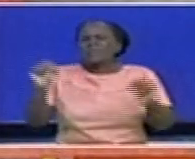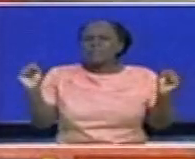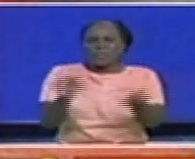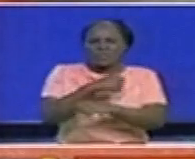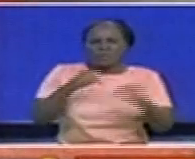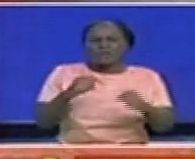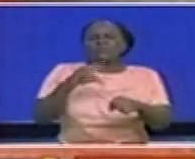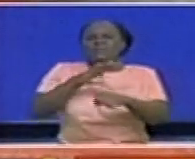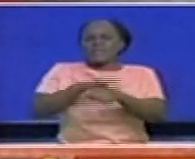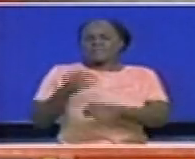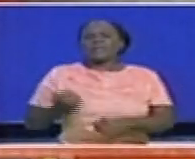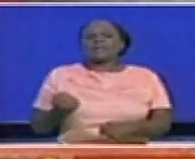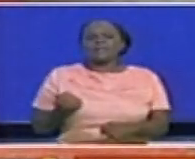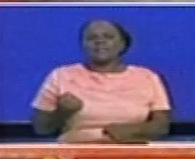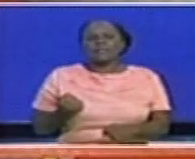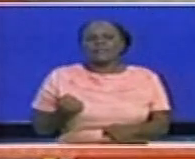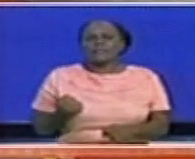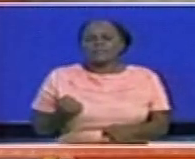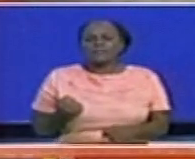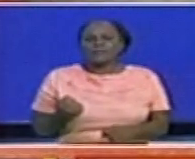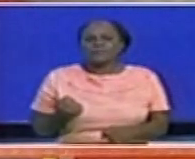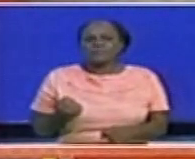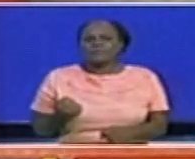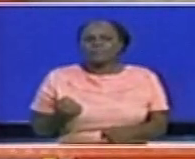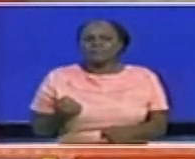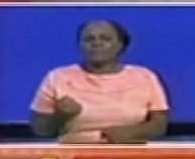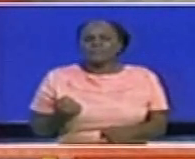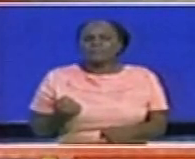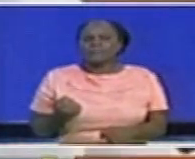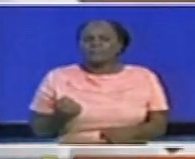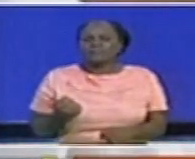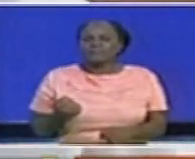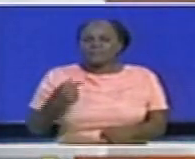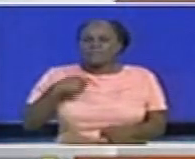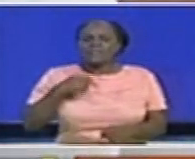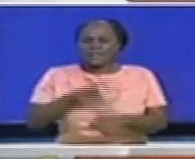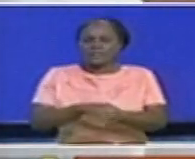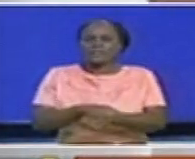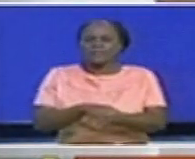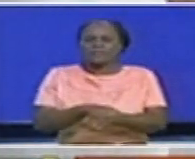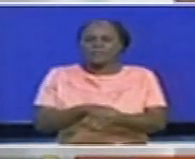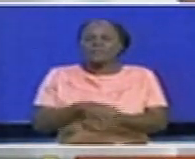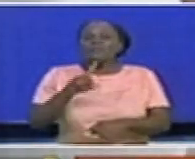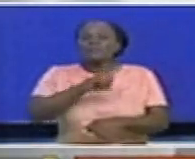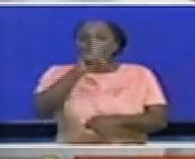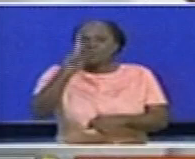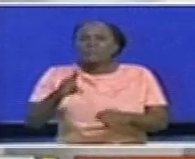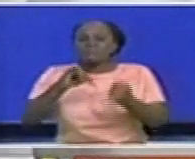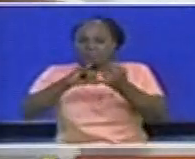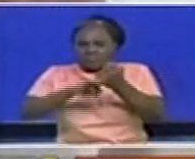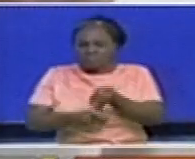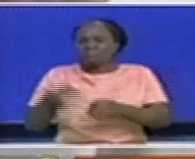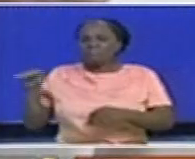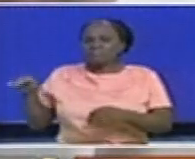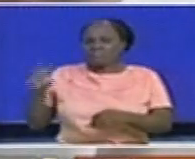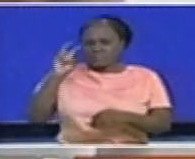kata msalamu na damu. Ya simi ndo nasaa. Mimi ndo usasi nitabaki mtoto wangu ili mimi nataka. Swala la ndoa za mapema